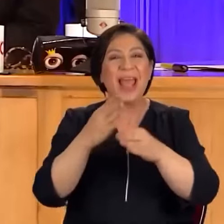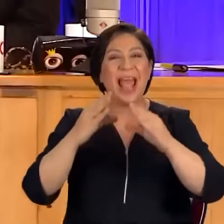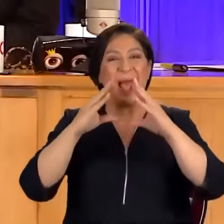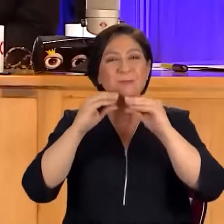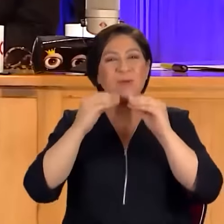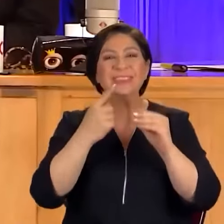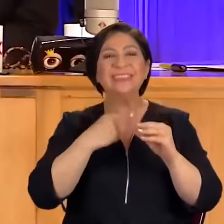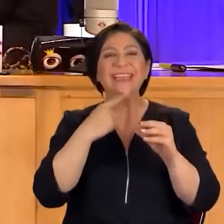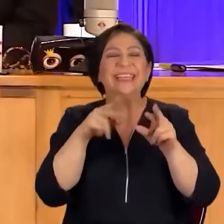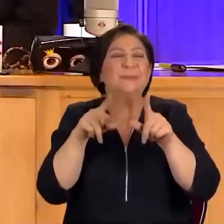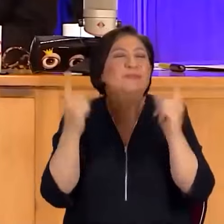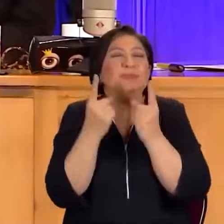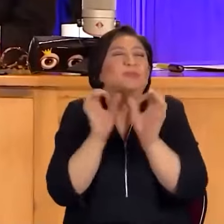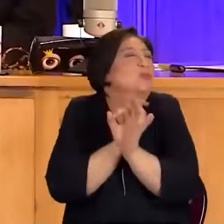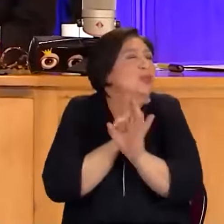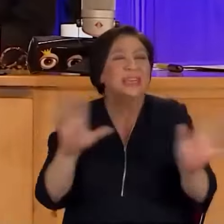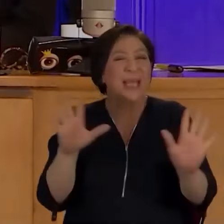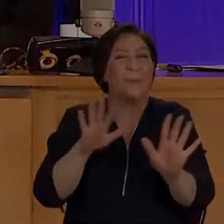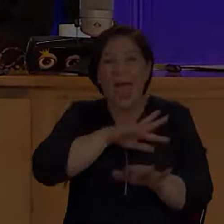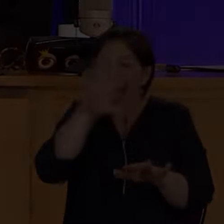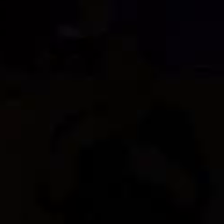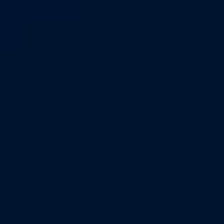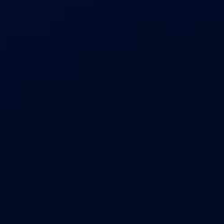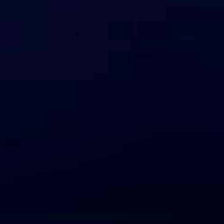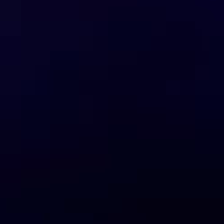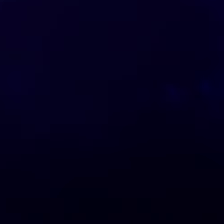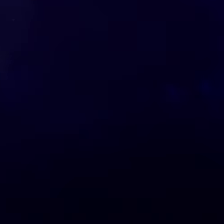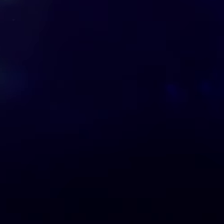şey yani. Yani muhteşem bir şey. Evet. Herkese de tavsiye ederim.